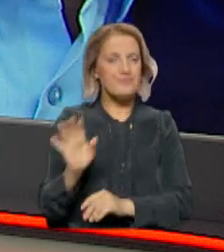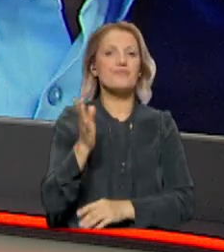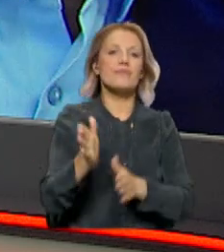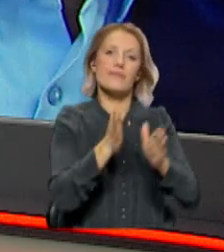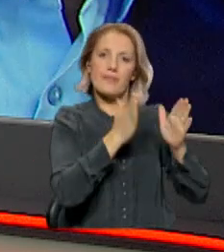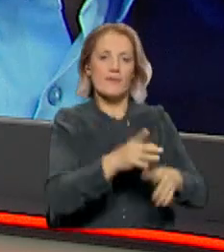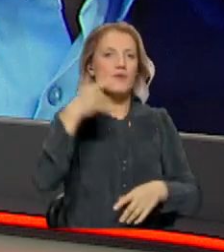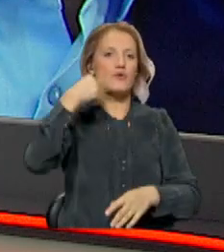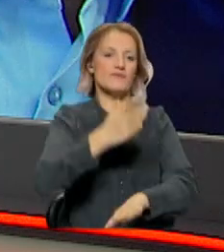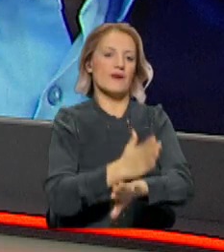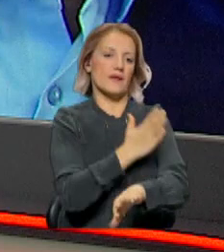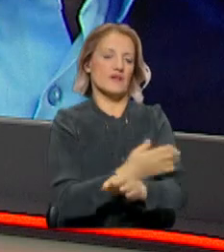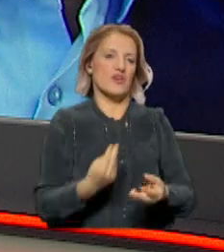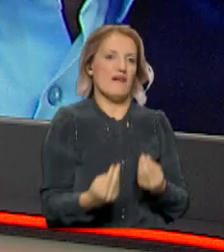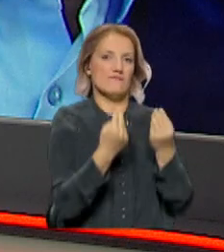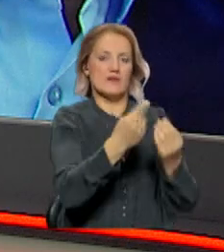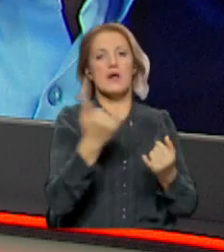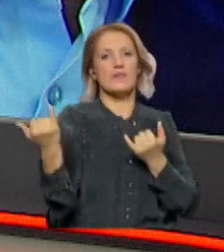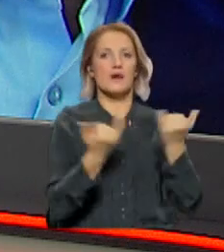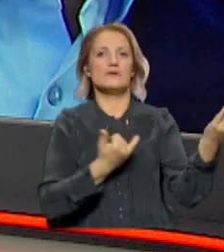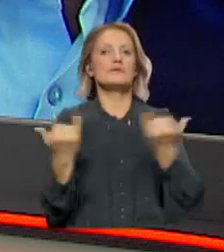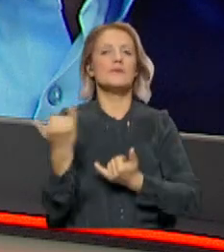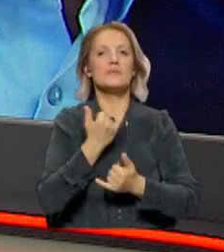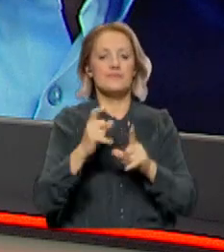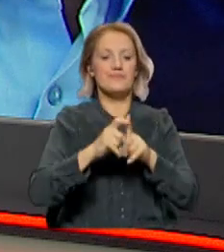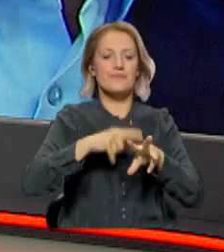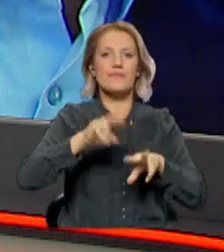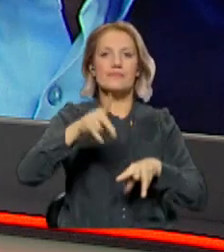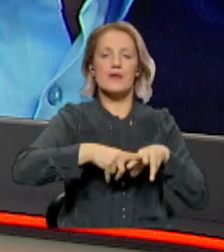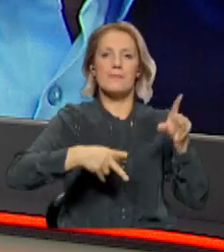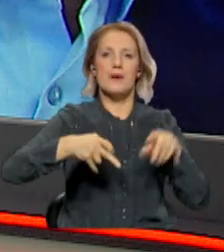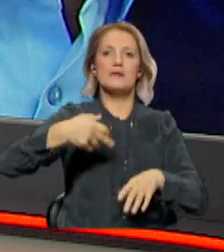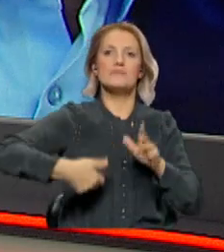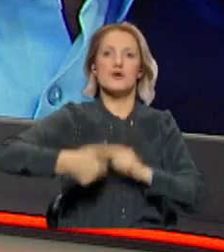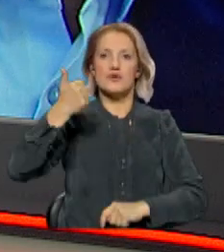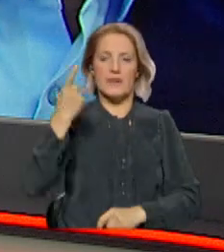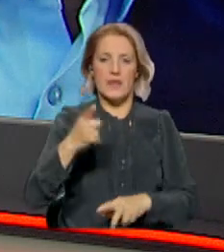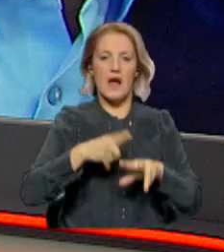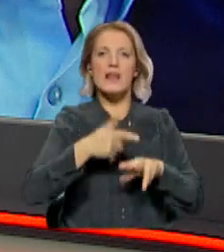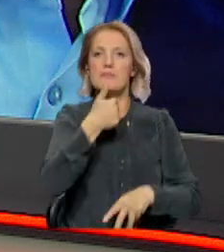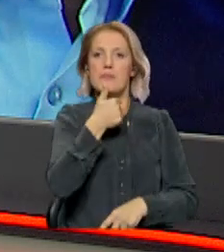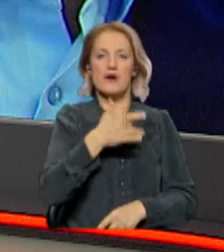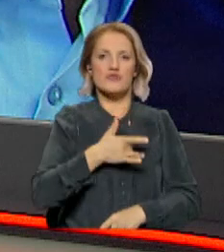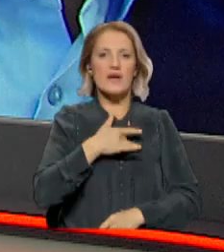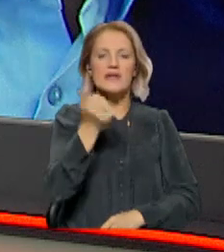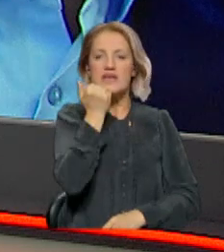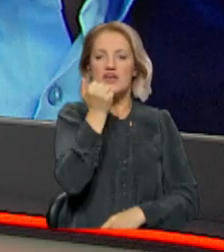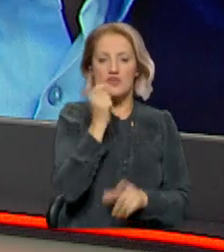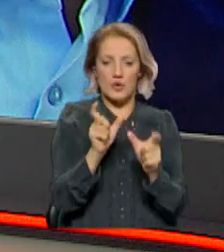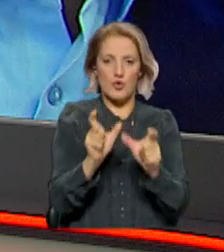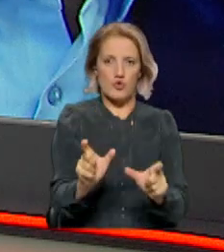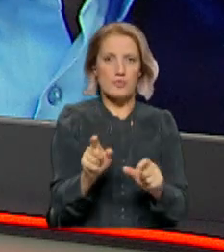da Suriyelilere vatandaşlık verilmesi tartışılıyor. Deva Partisi lideri Ali Babacan, geçici koruma statüsündeki